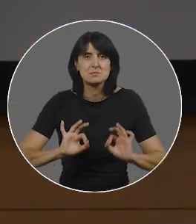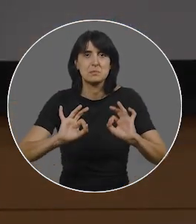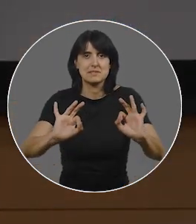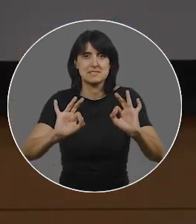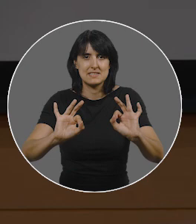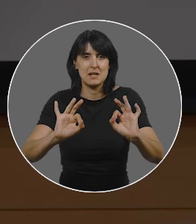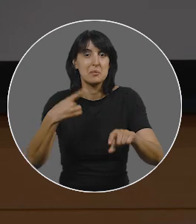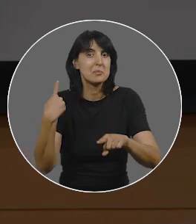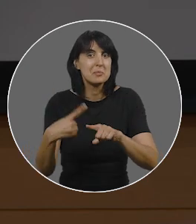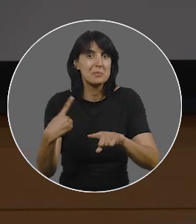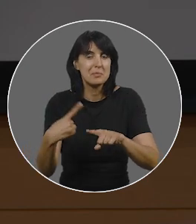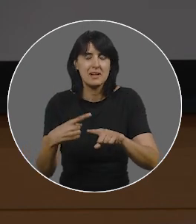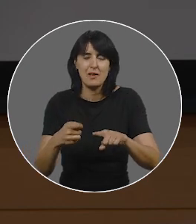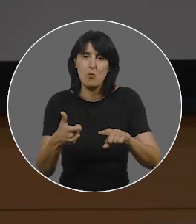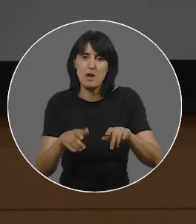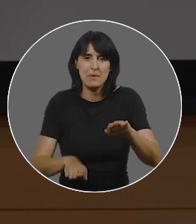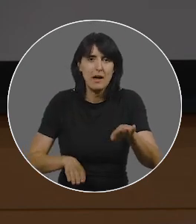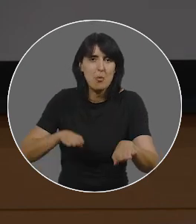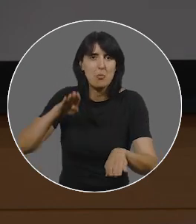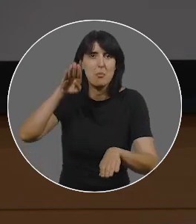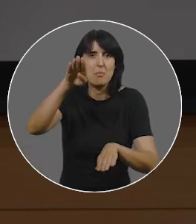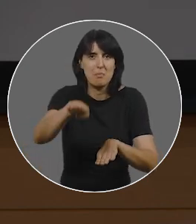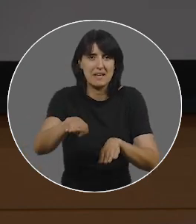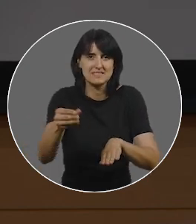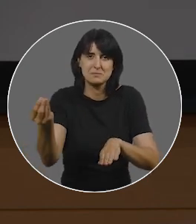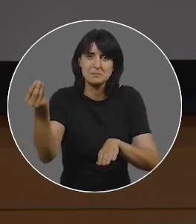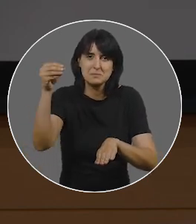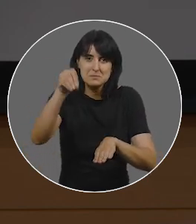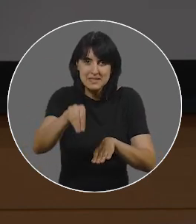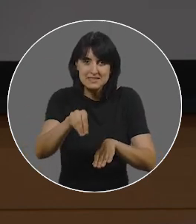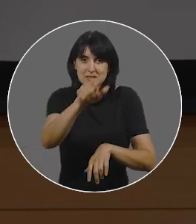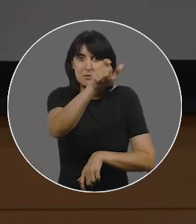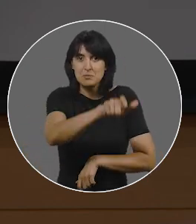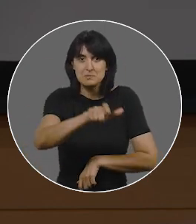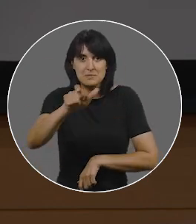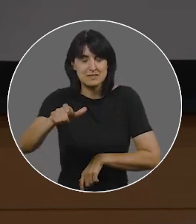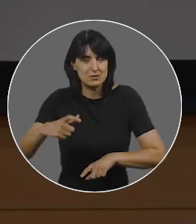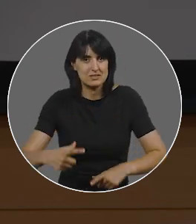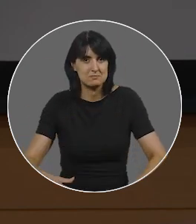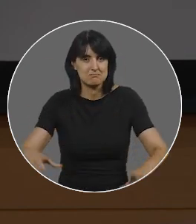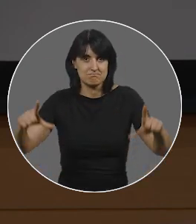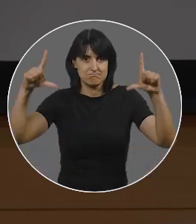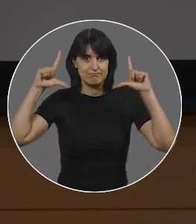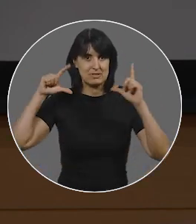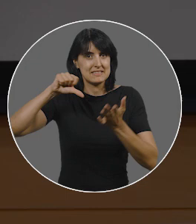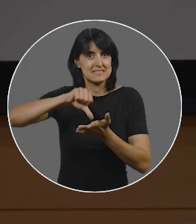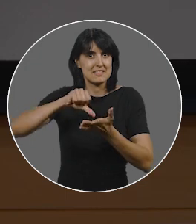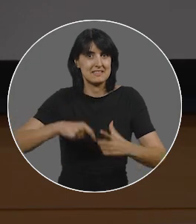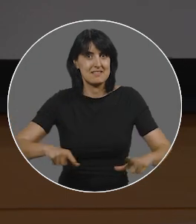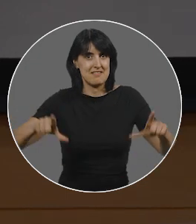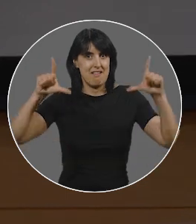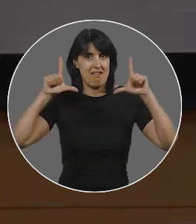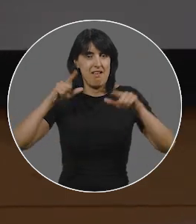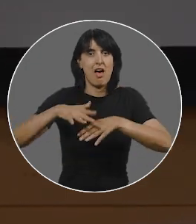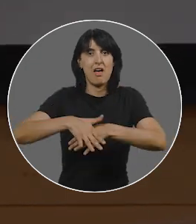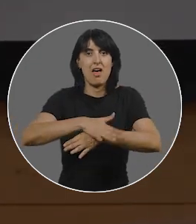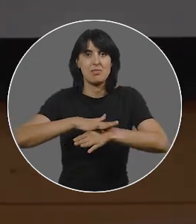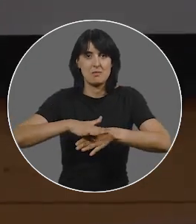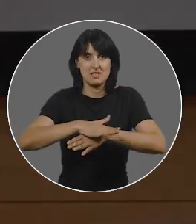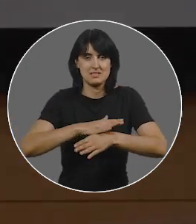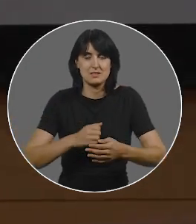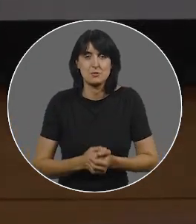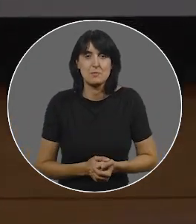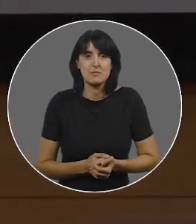perquè suposa un pas endavant en això de posar les persones al centre de